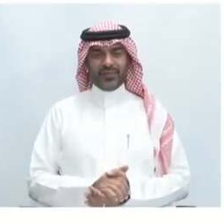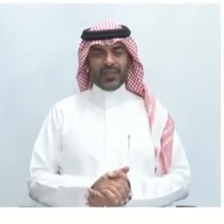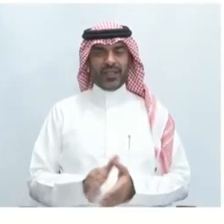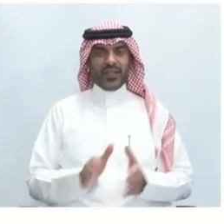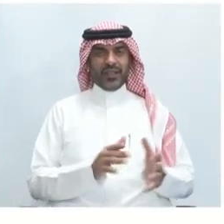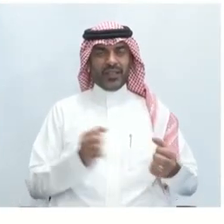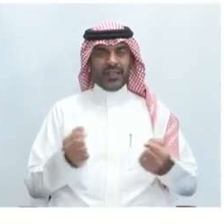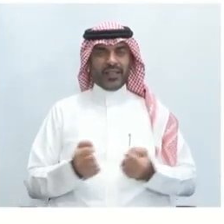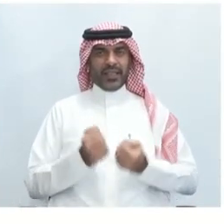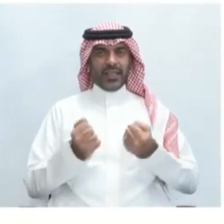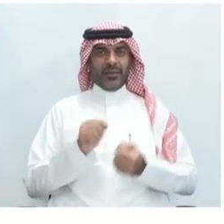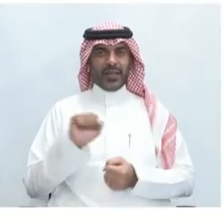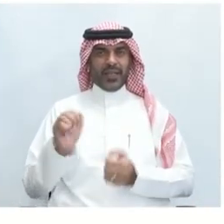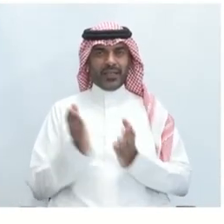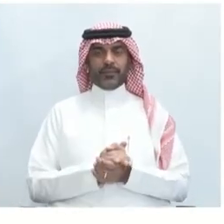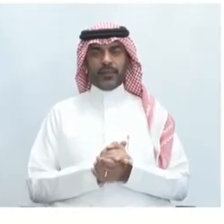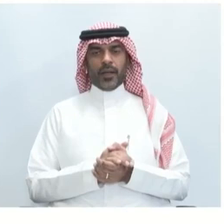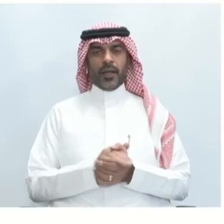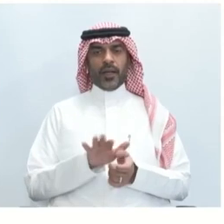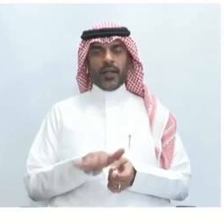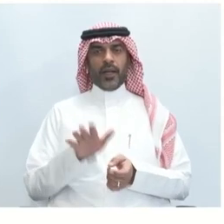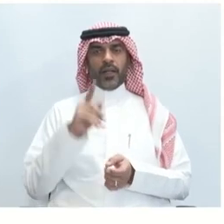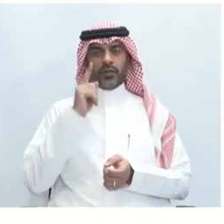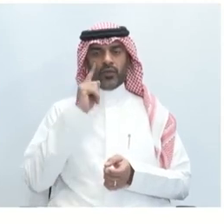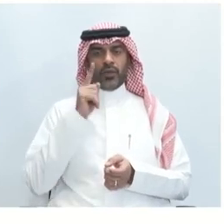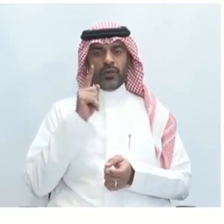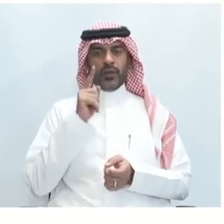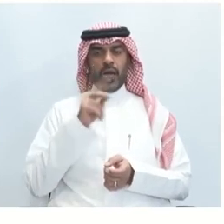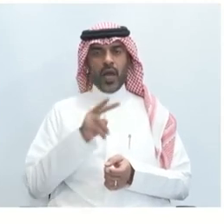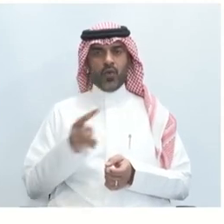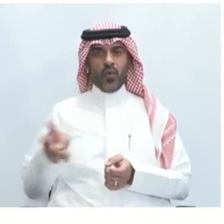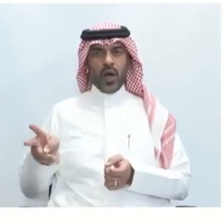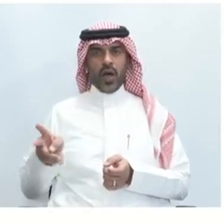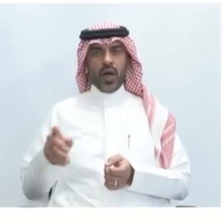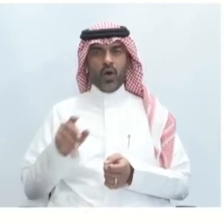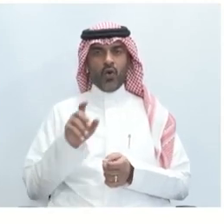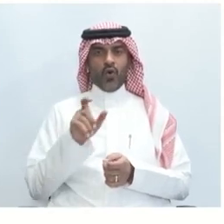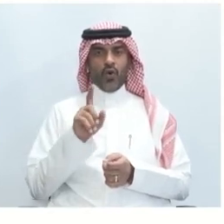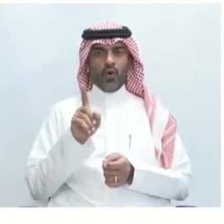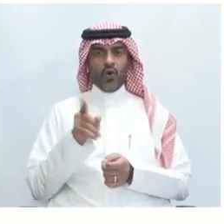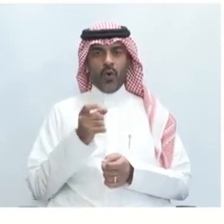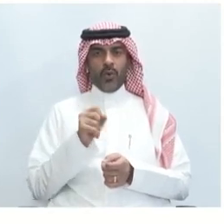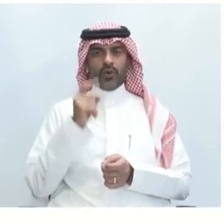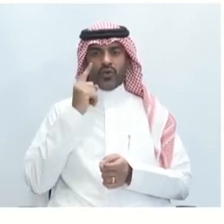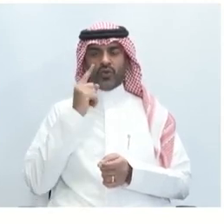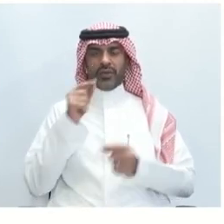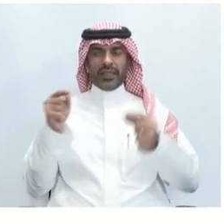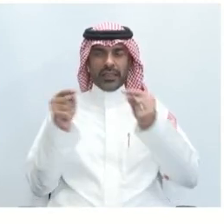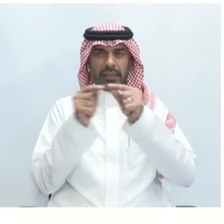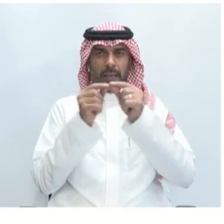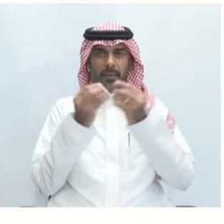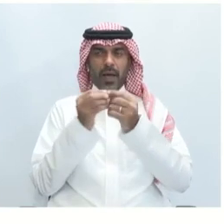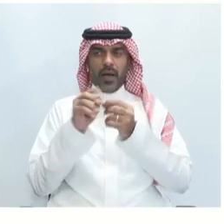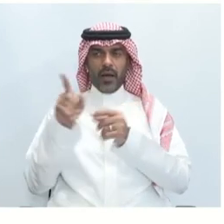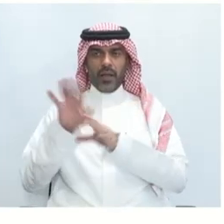طيب تدريبات خاصه بدرسنا اليوم طيب انواع الروبوتات صل الروبوتات ادناه بانواعها الصحيحه